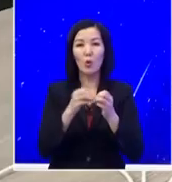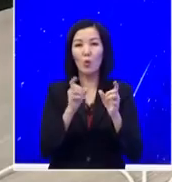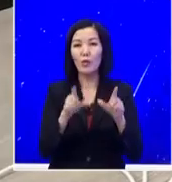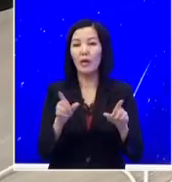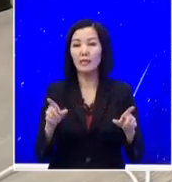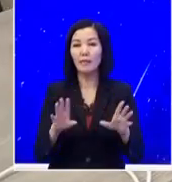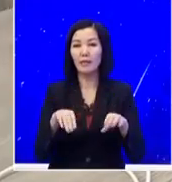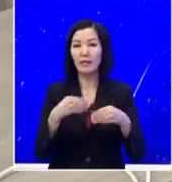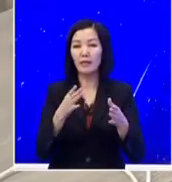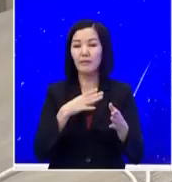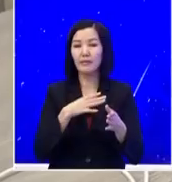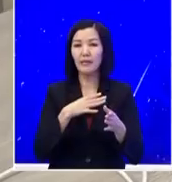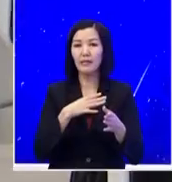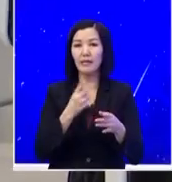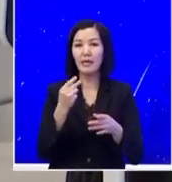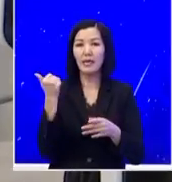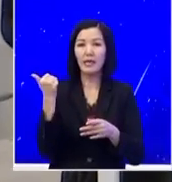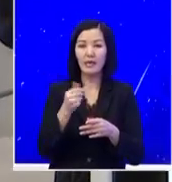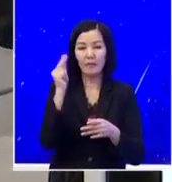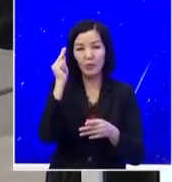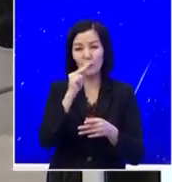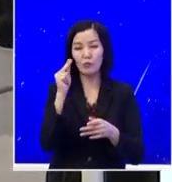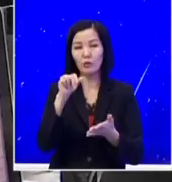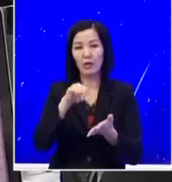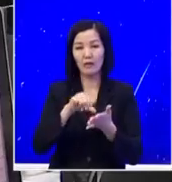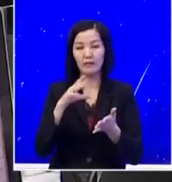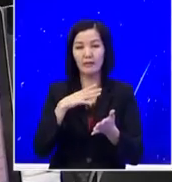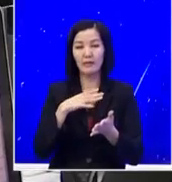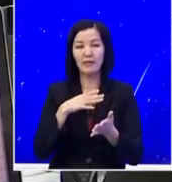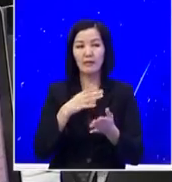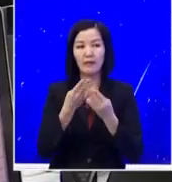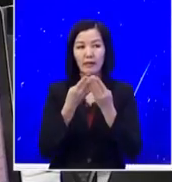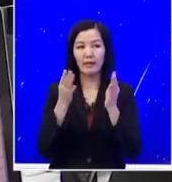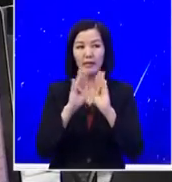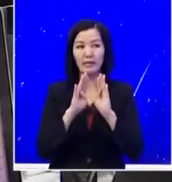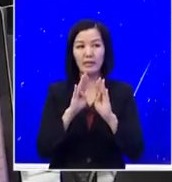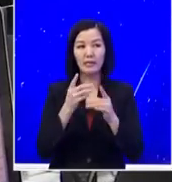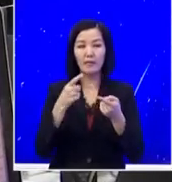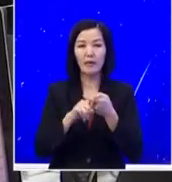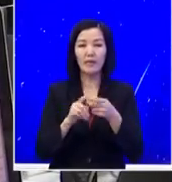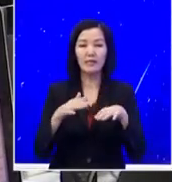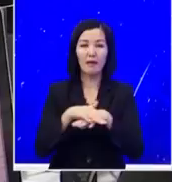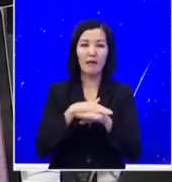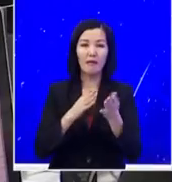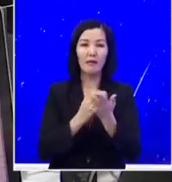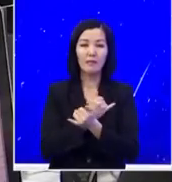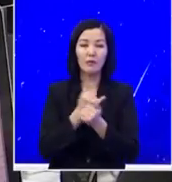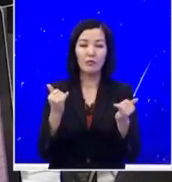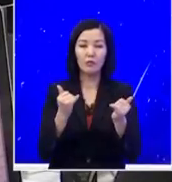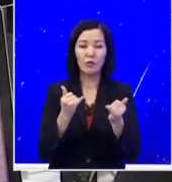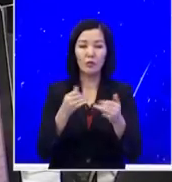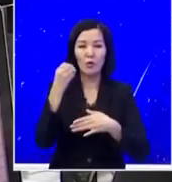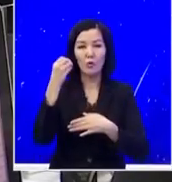азаматқа табысталды. Олар арнайы 2 апта курстан өтті. Осы карантинге байланысты халыққа қызмет